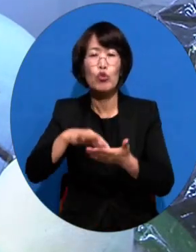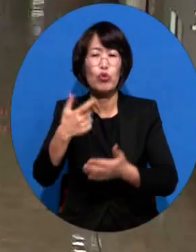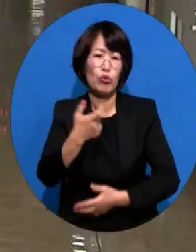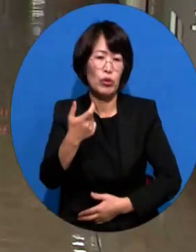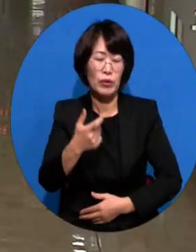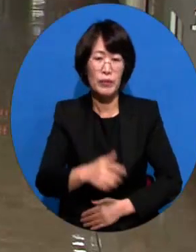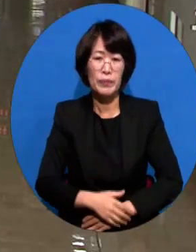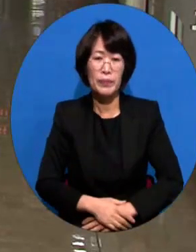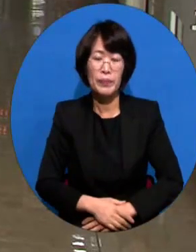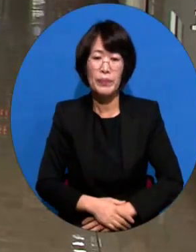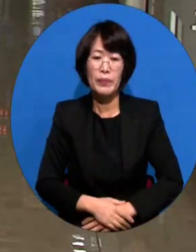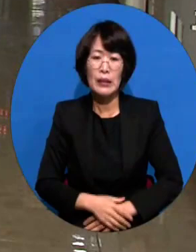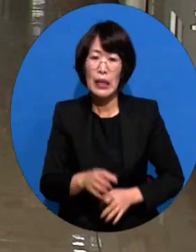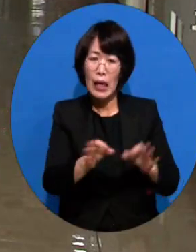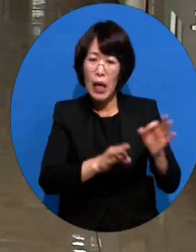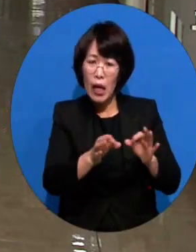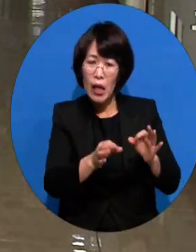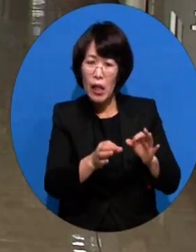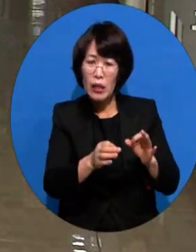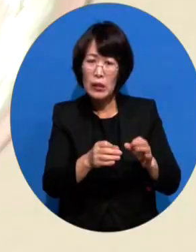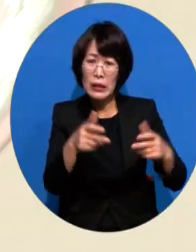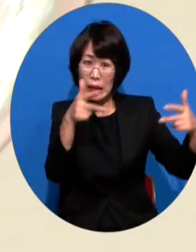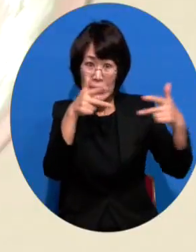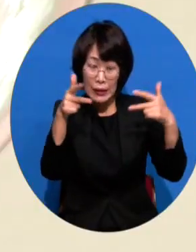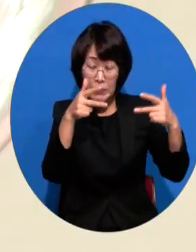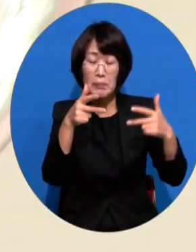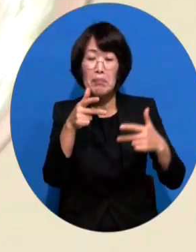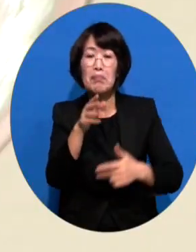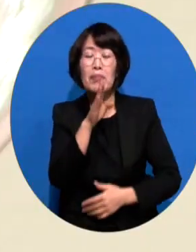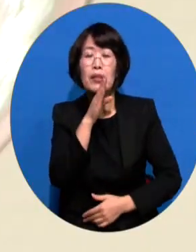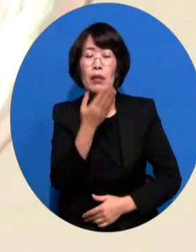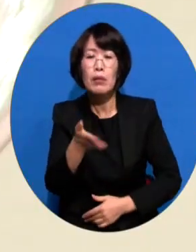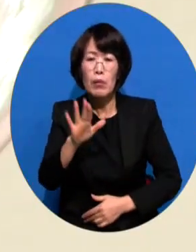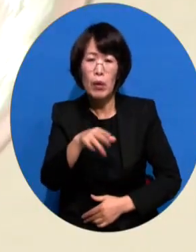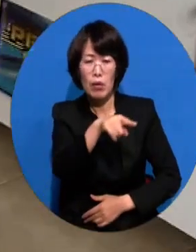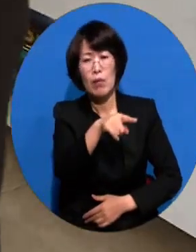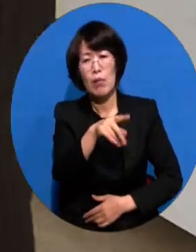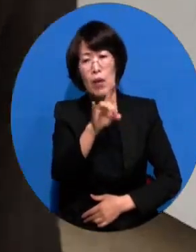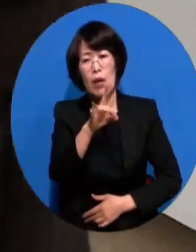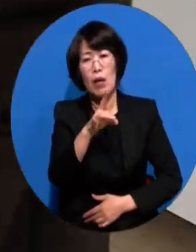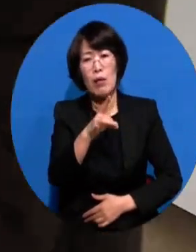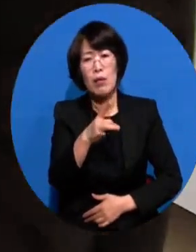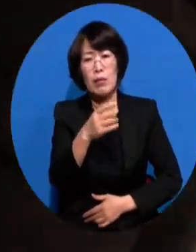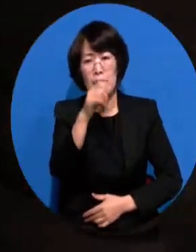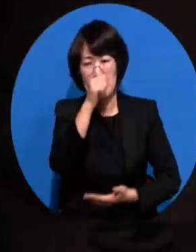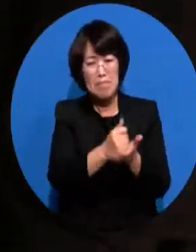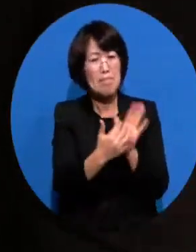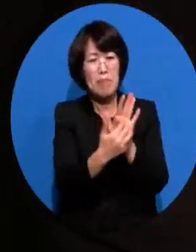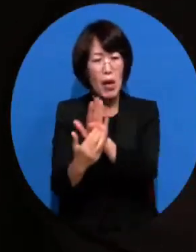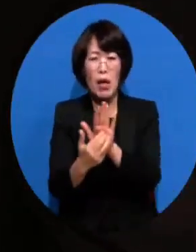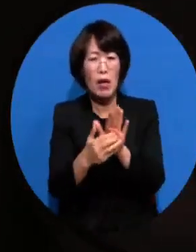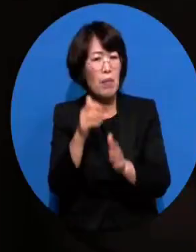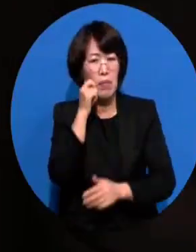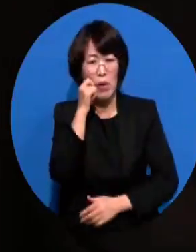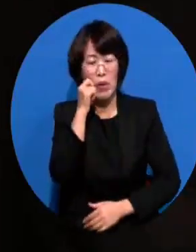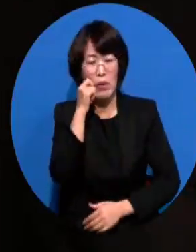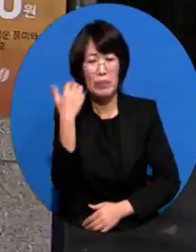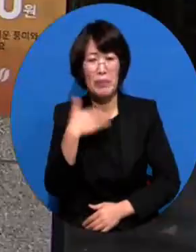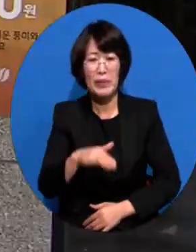이릅니다. 점포엔 대부분 CCTV가 설치되어 있지만 이것만으로는 모든 범죄를 막을 수 없는